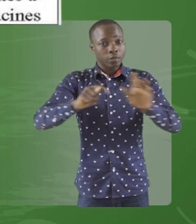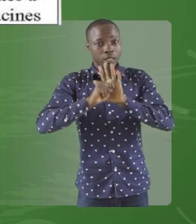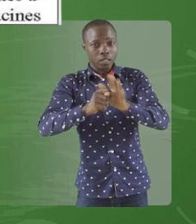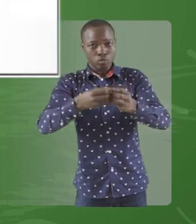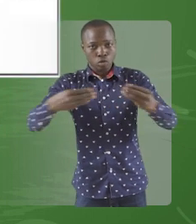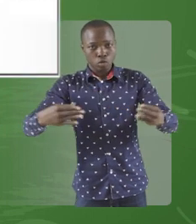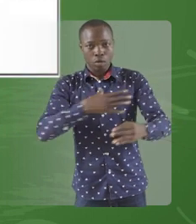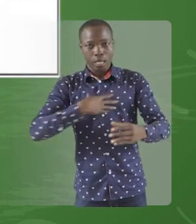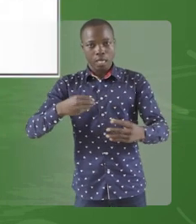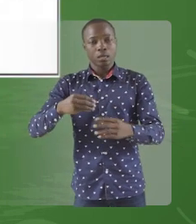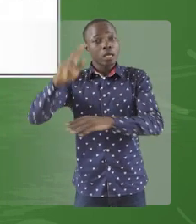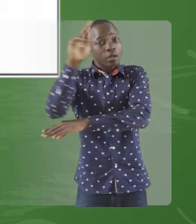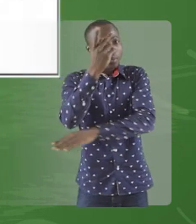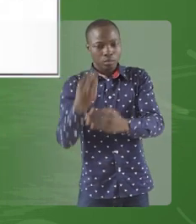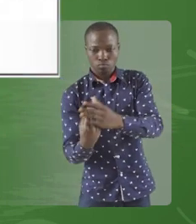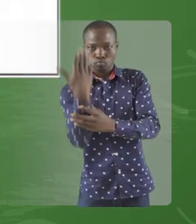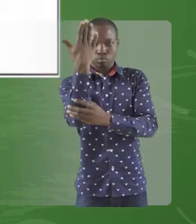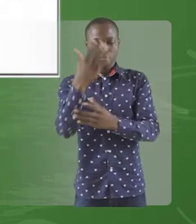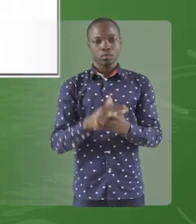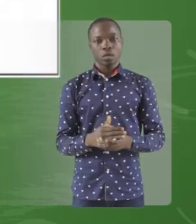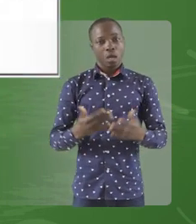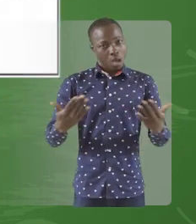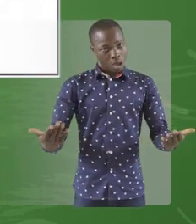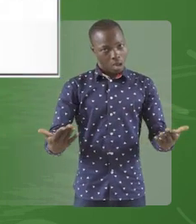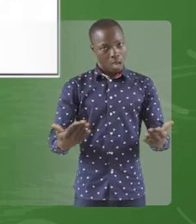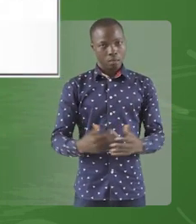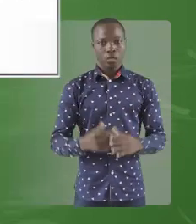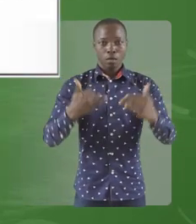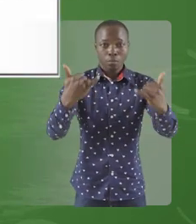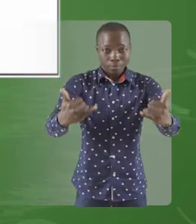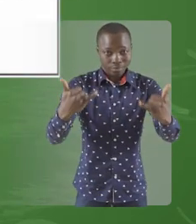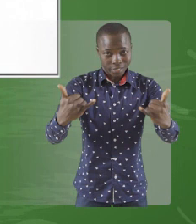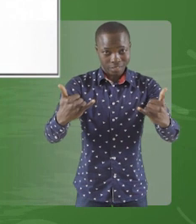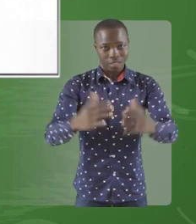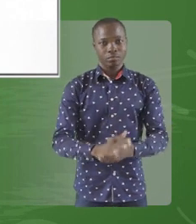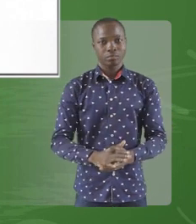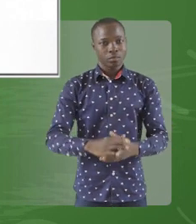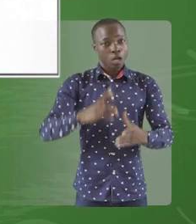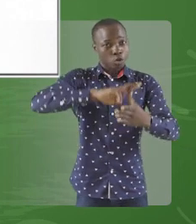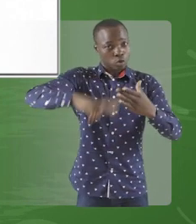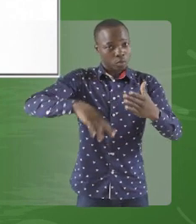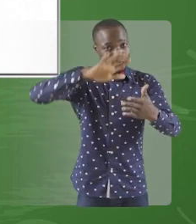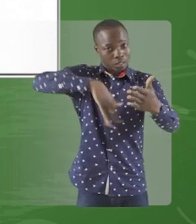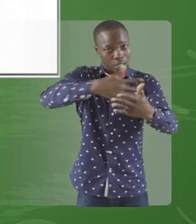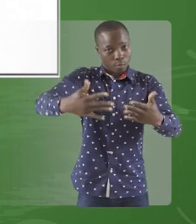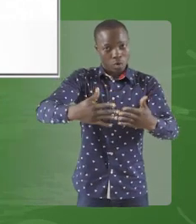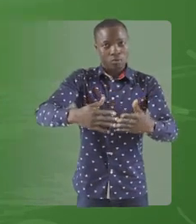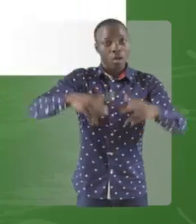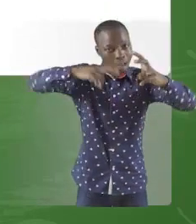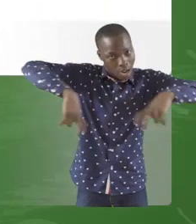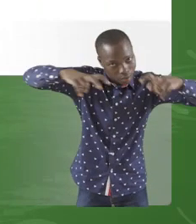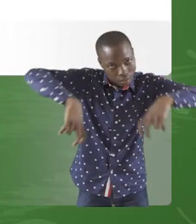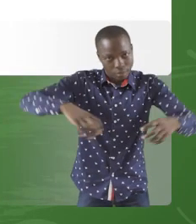des plantes qui s'y développent. Alors, qu'est-ce que nous allons faire de ces résultats? Nous allons les